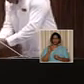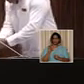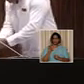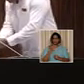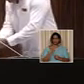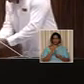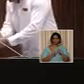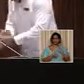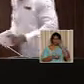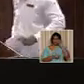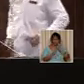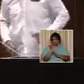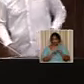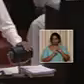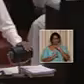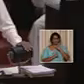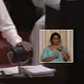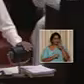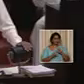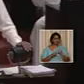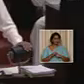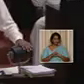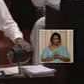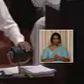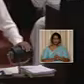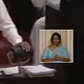महाजन आरक्षक प्रश्न अतिवेन